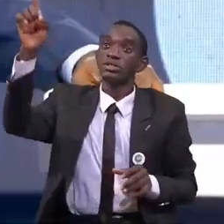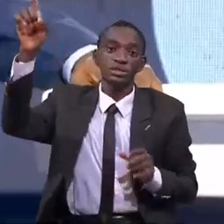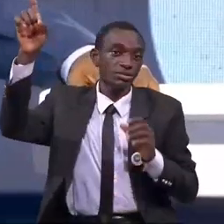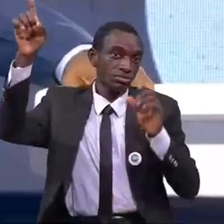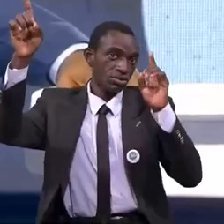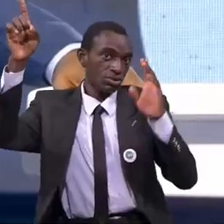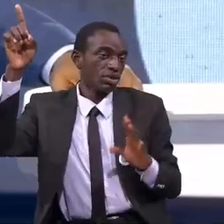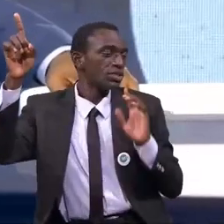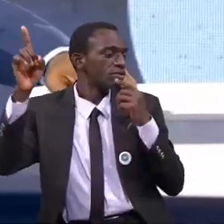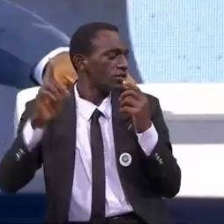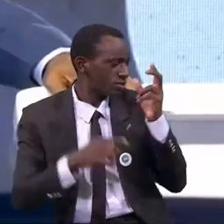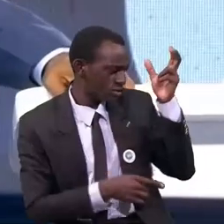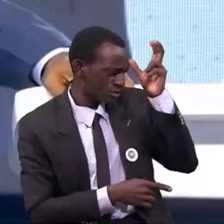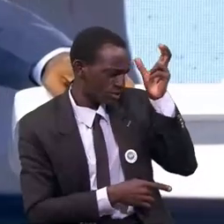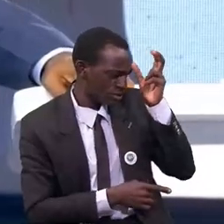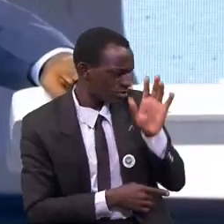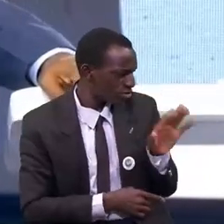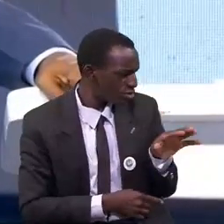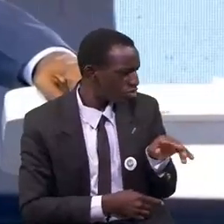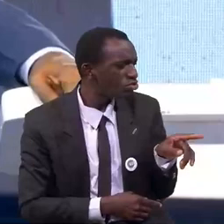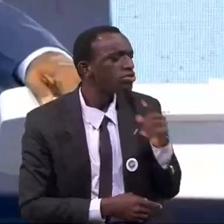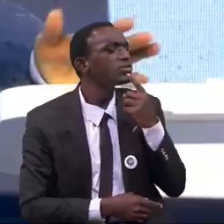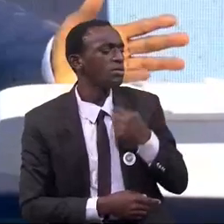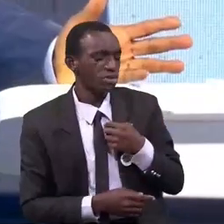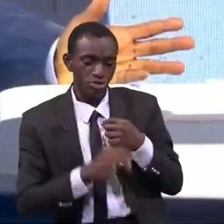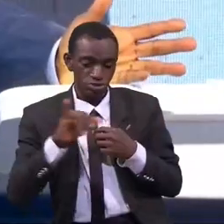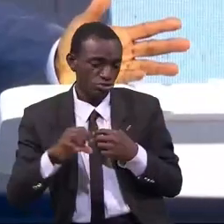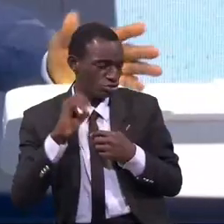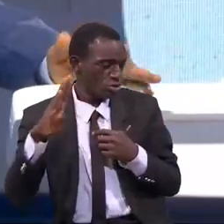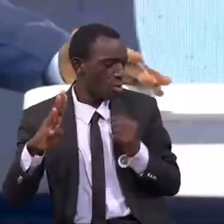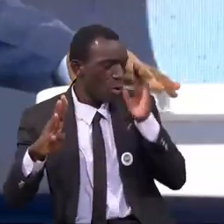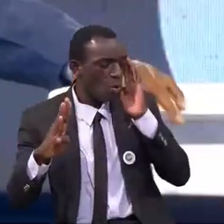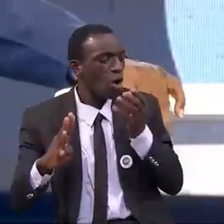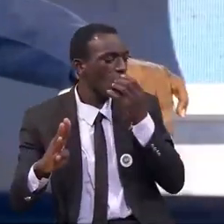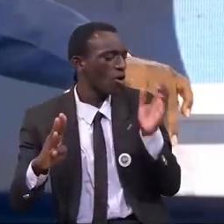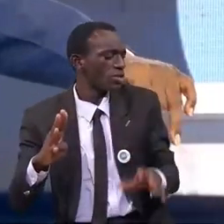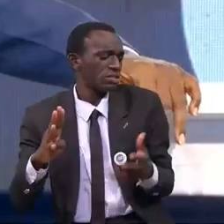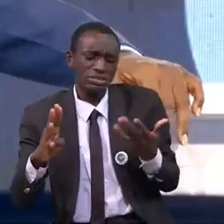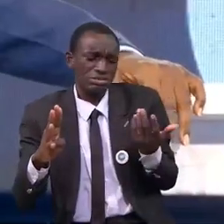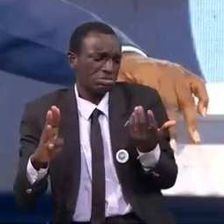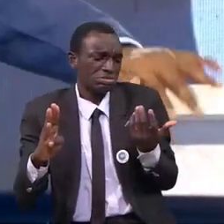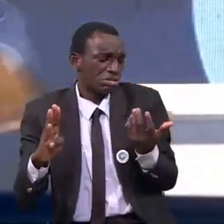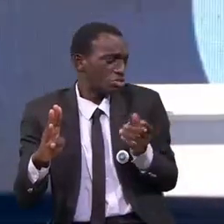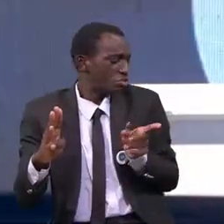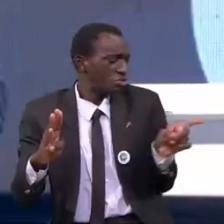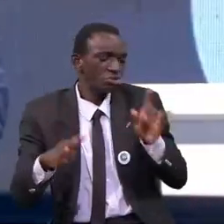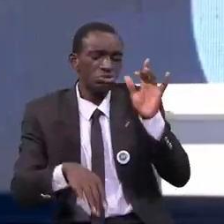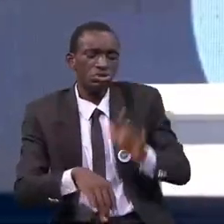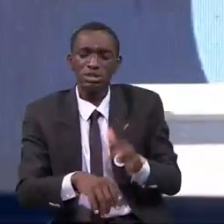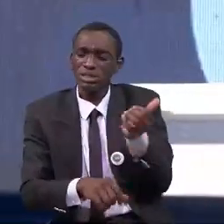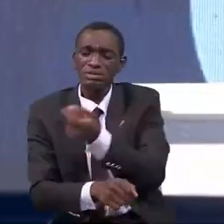Satan tu dis que l'homme va me maudir en face si je le touche voilà tu as tout touché tout ce